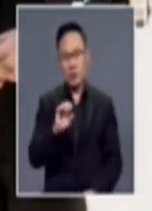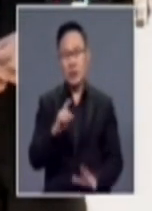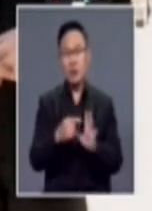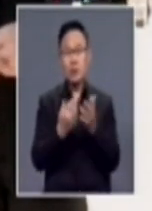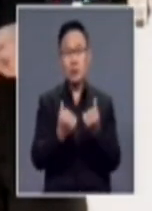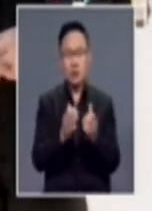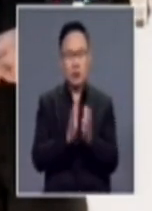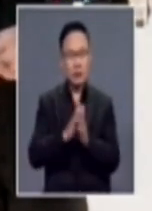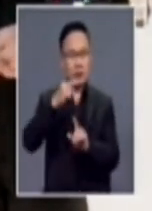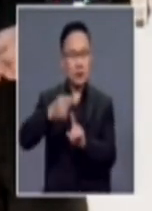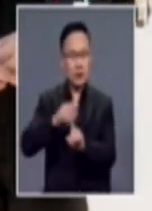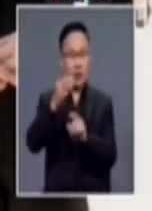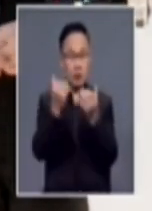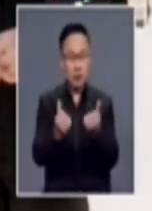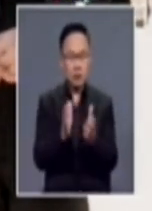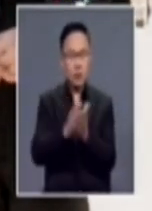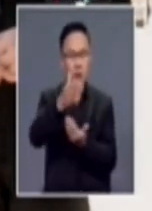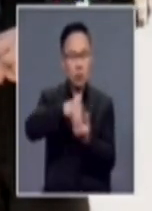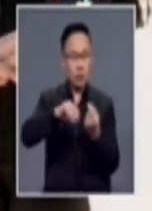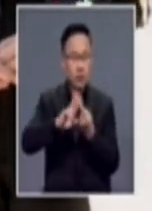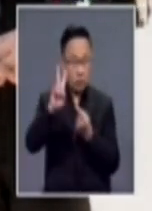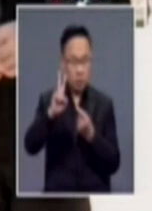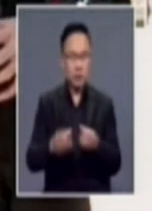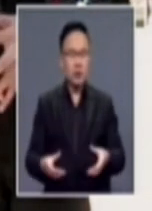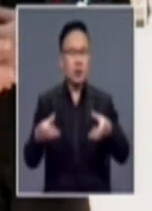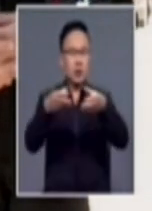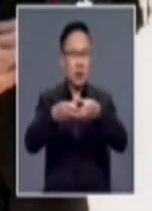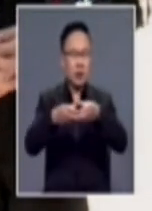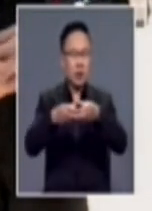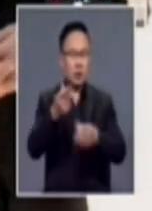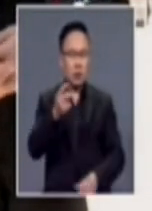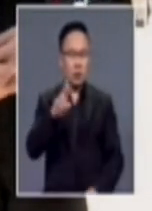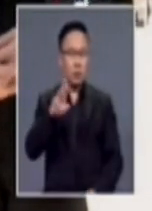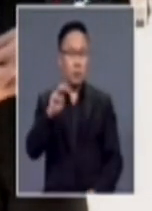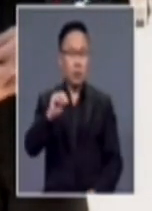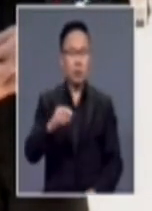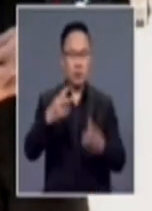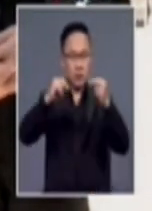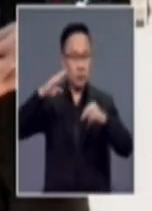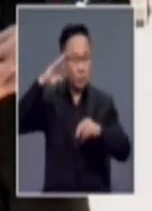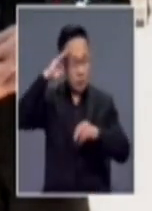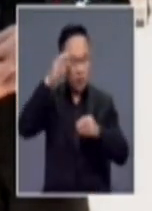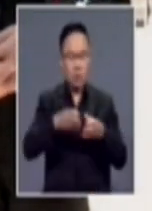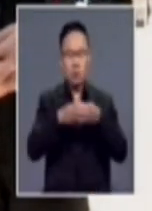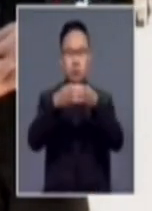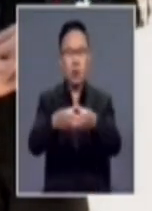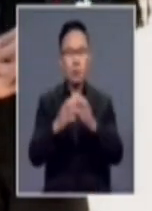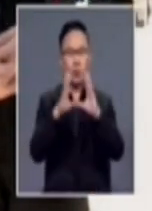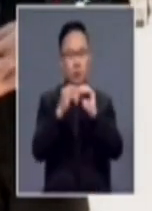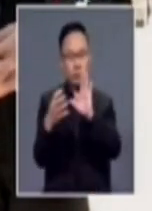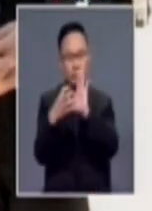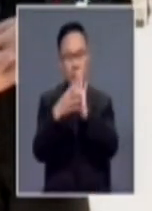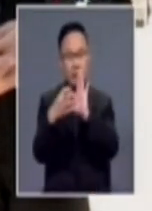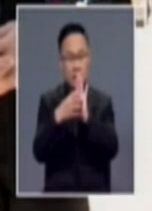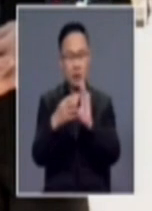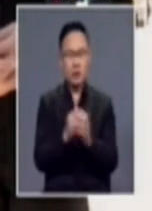2ที่พลเอกประยุทธ์จันทร์โอชานายกรัฐมนตรีพร้อมคณะจะเดินทางลงพื้นที่ประชุมคณะรัฐมนตรีสัญจรในพื้นที่ภาคกลางค่ะและจะได้ติด